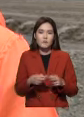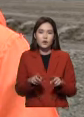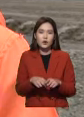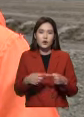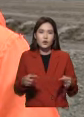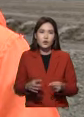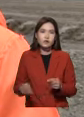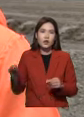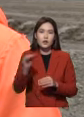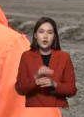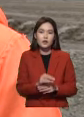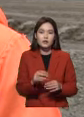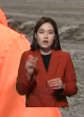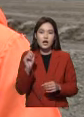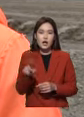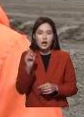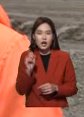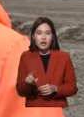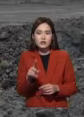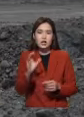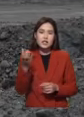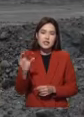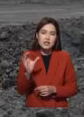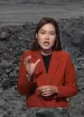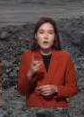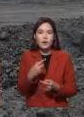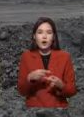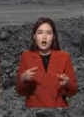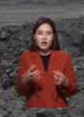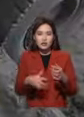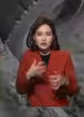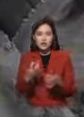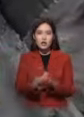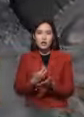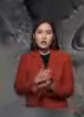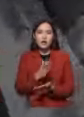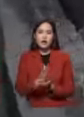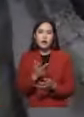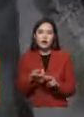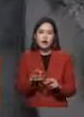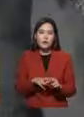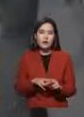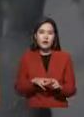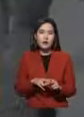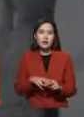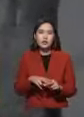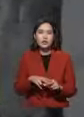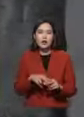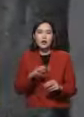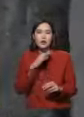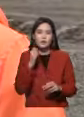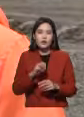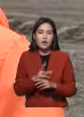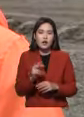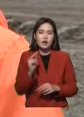қосымша алтын, күміс және молибден өндіріледі. 21-22 жылдардағы колонкалық бұрғылау